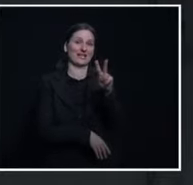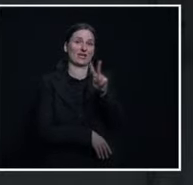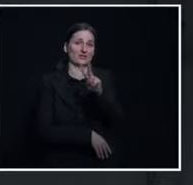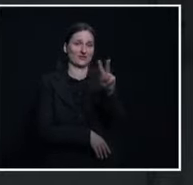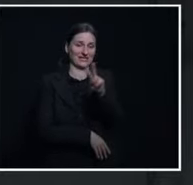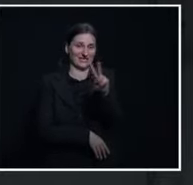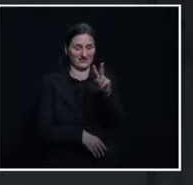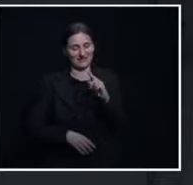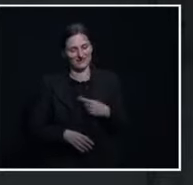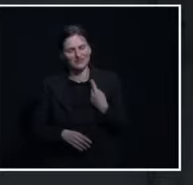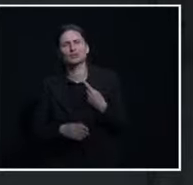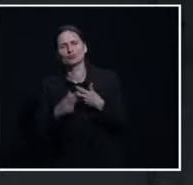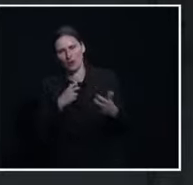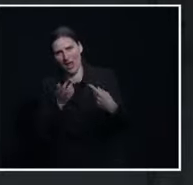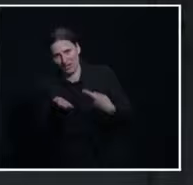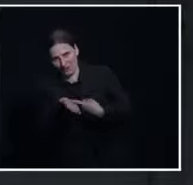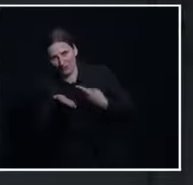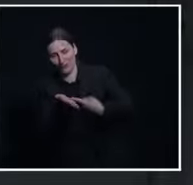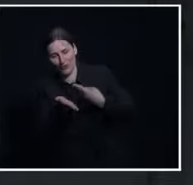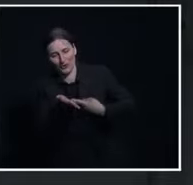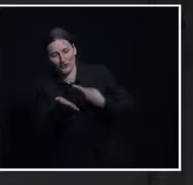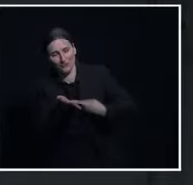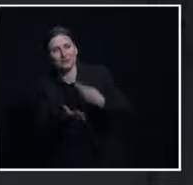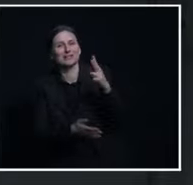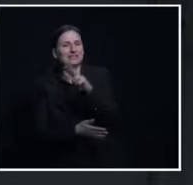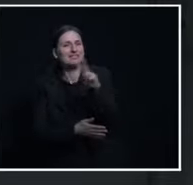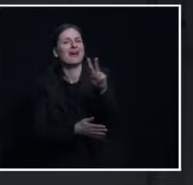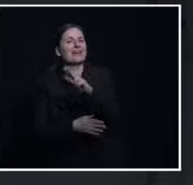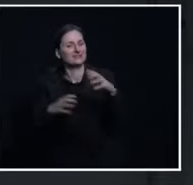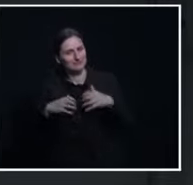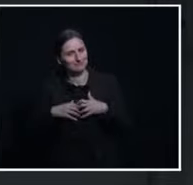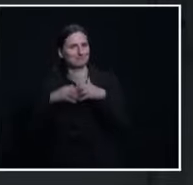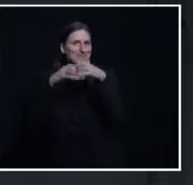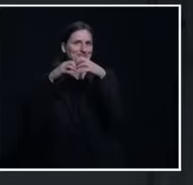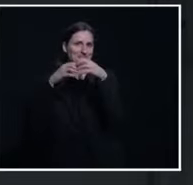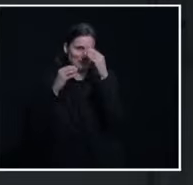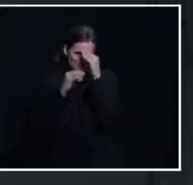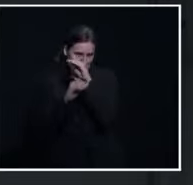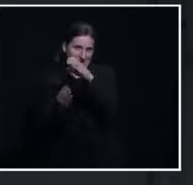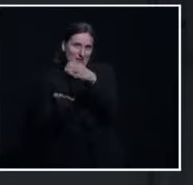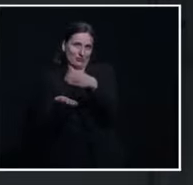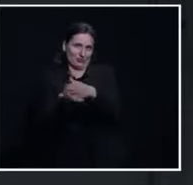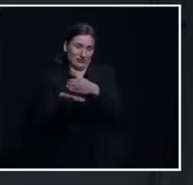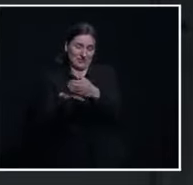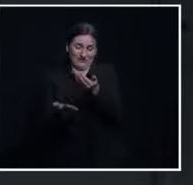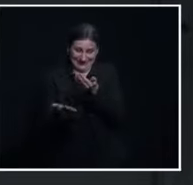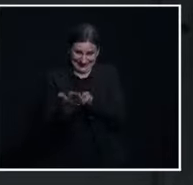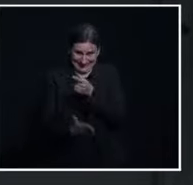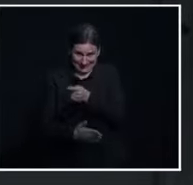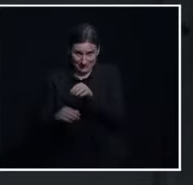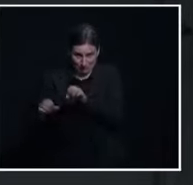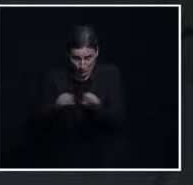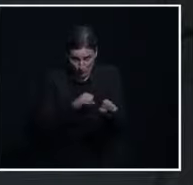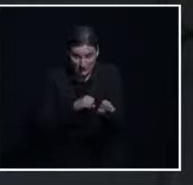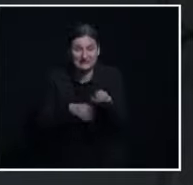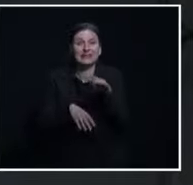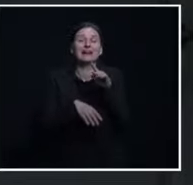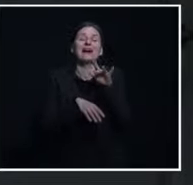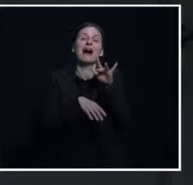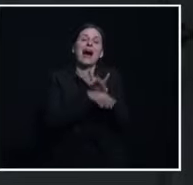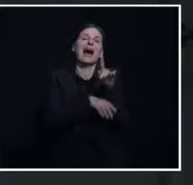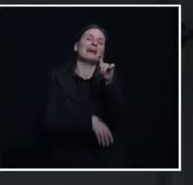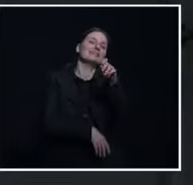eine langjährige Forderung des Zentralrats aufgegriffen und eine Institution geschaffen, die